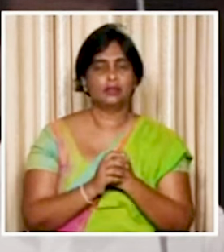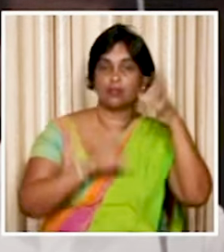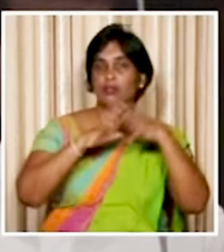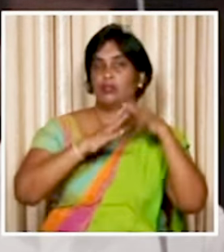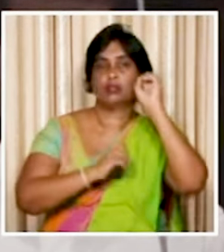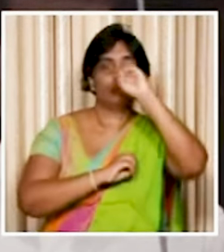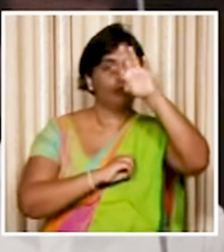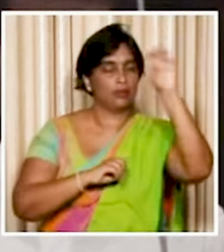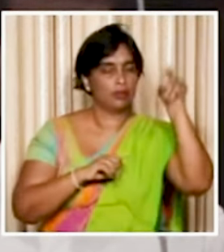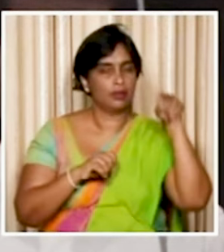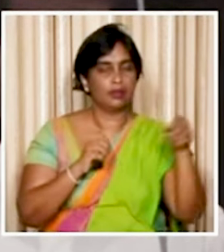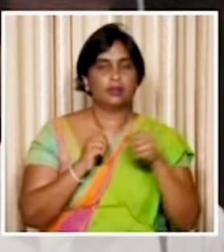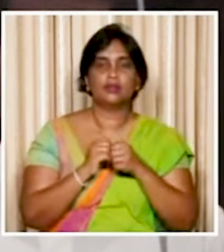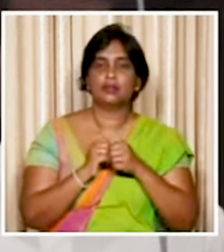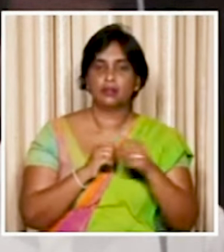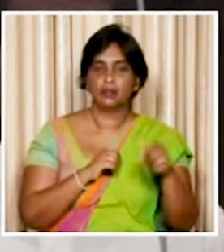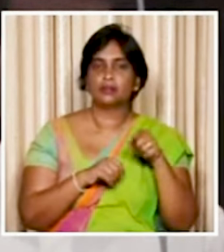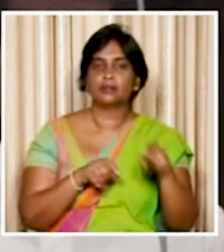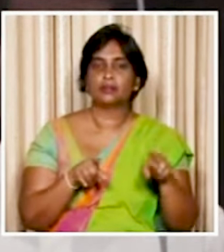மாகாணத்தில்